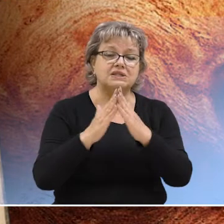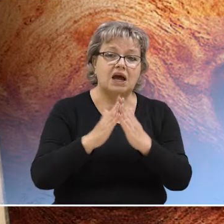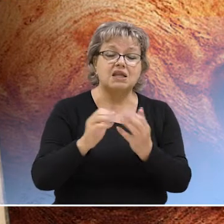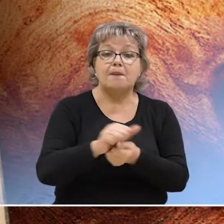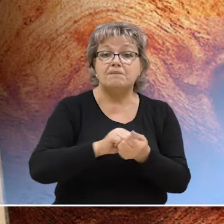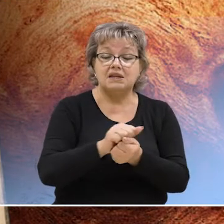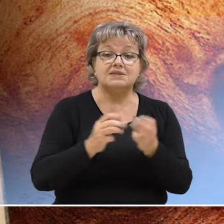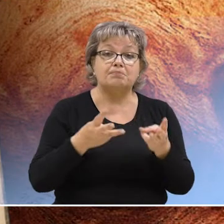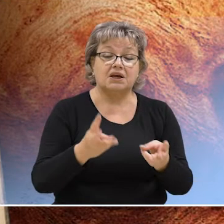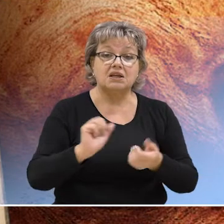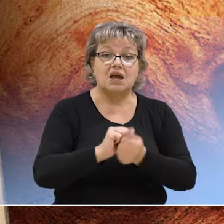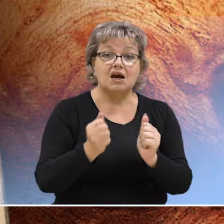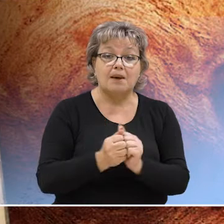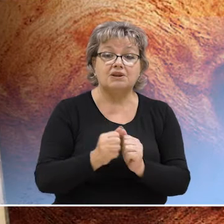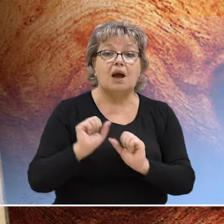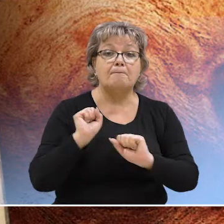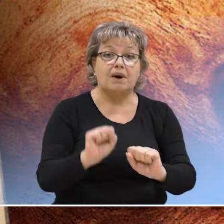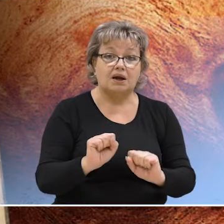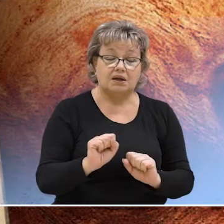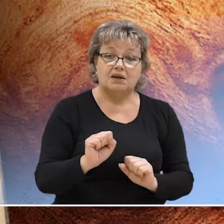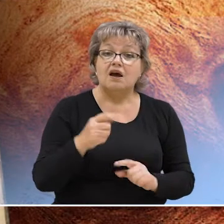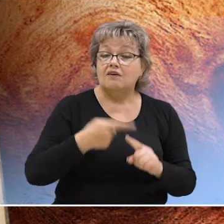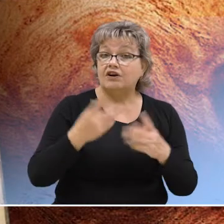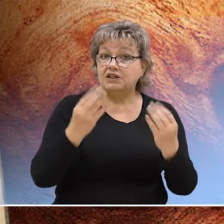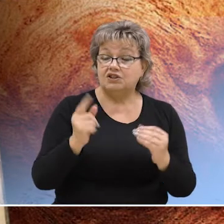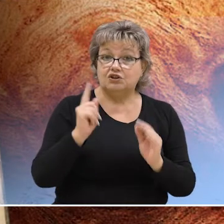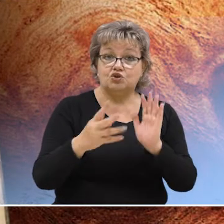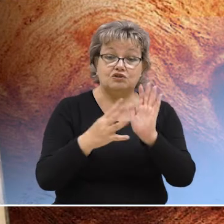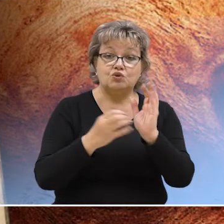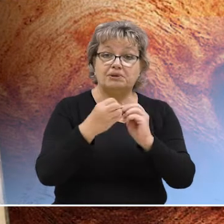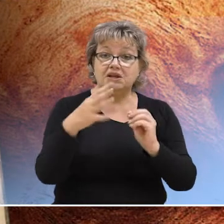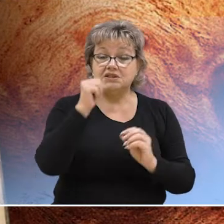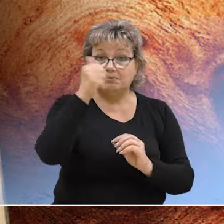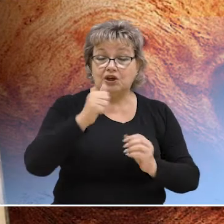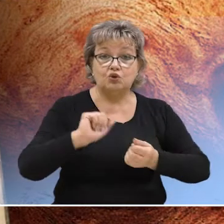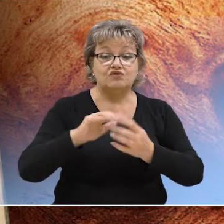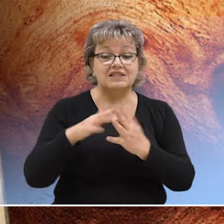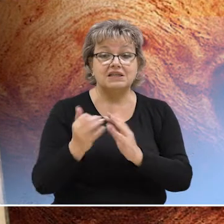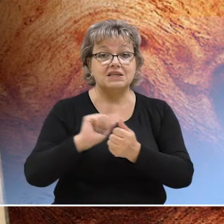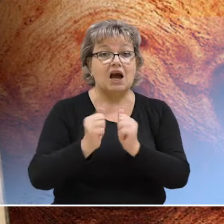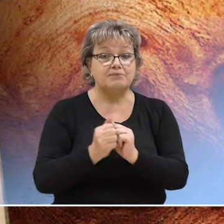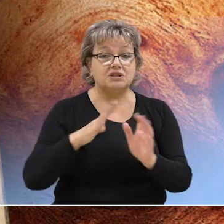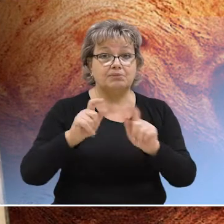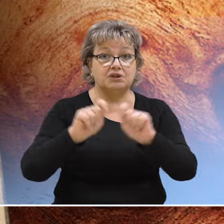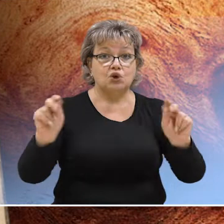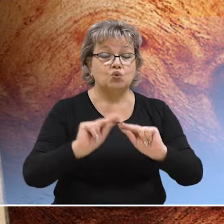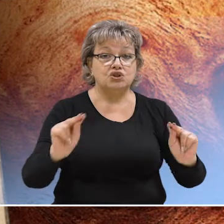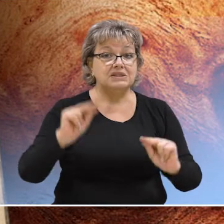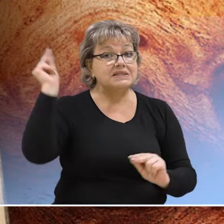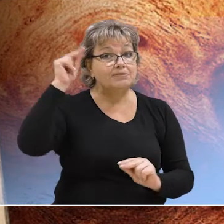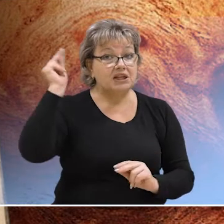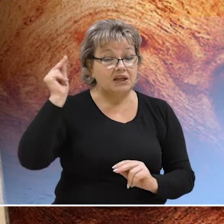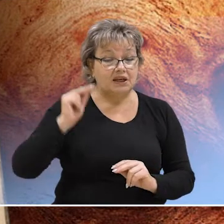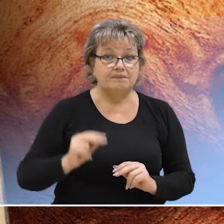четырехэтажное здание мельницы, пекарня и каменные амбары. В этот же день, в 1915 году, в станице Каменской была открыта